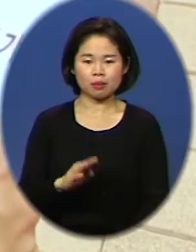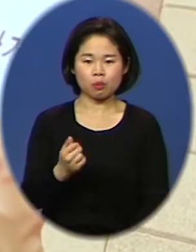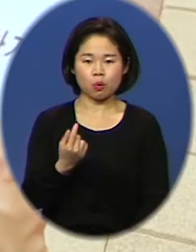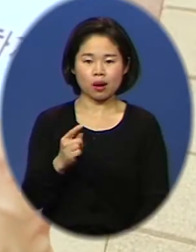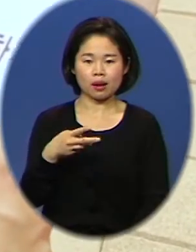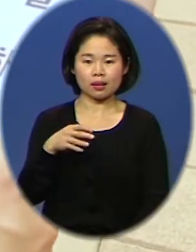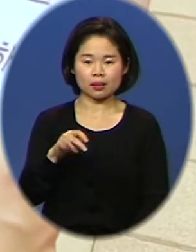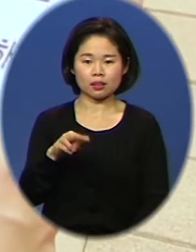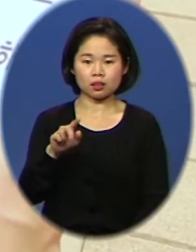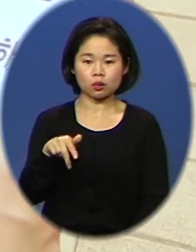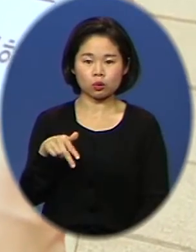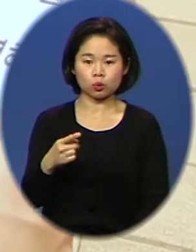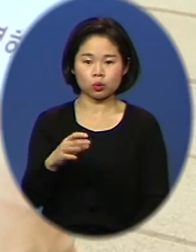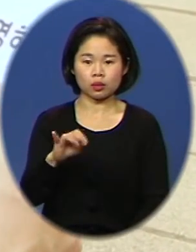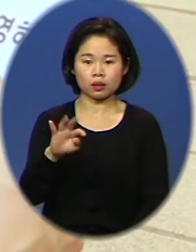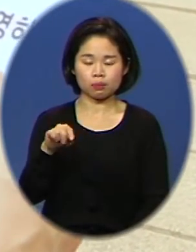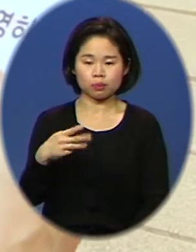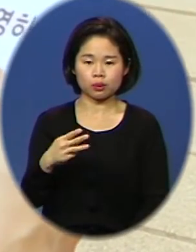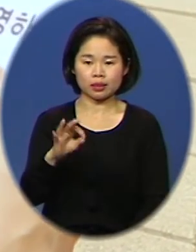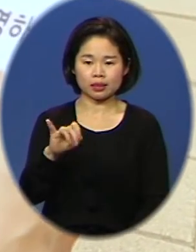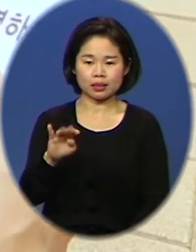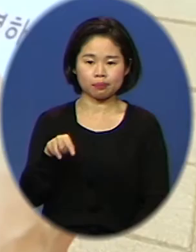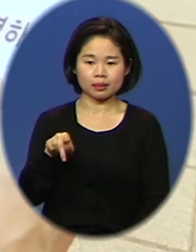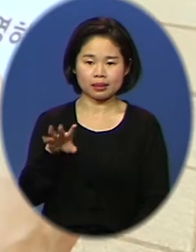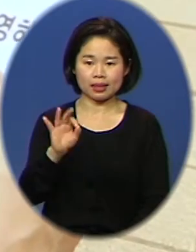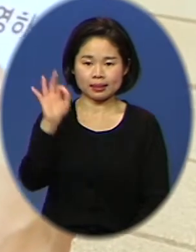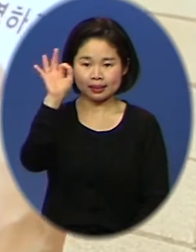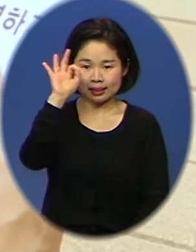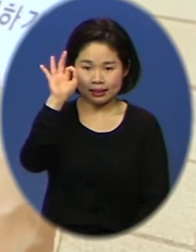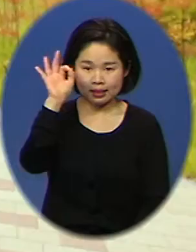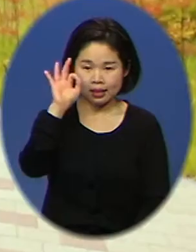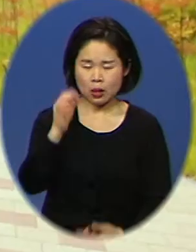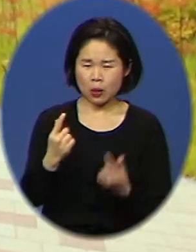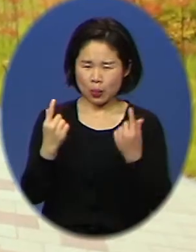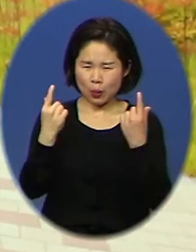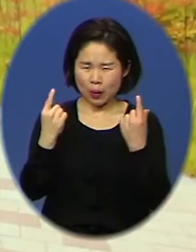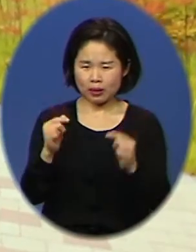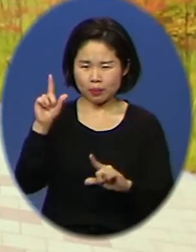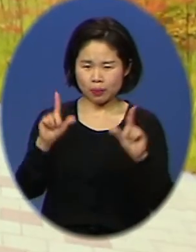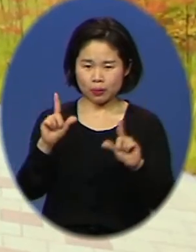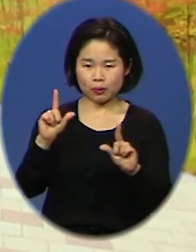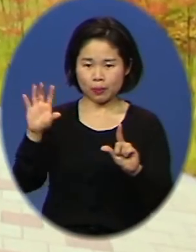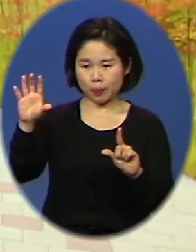속초 이불 입상을 찾아서 똑같은 자세로 사진